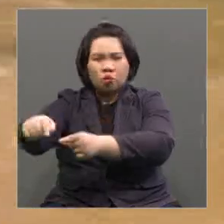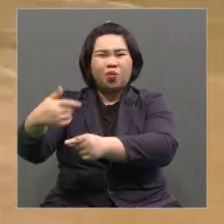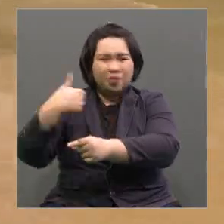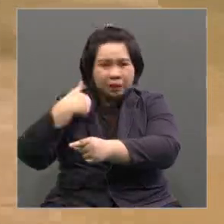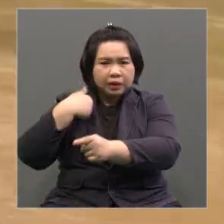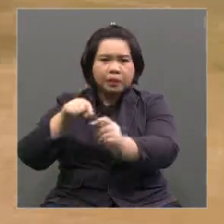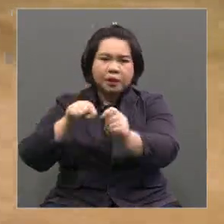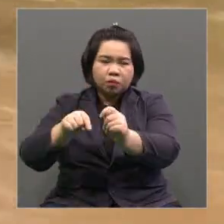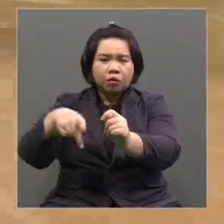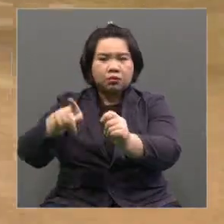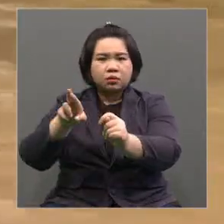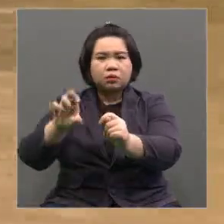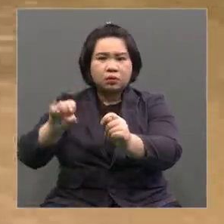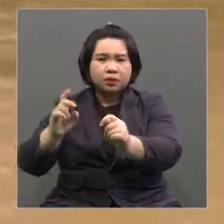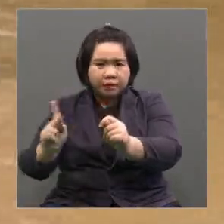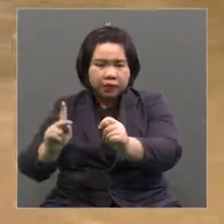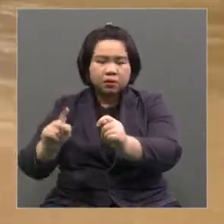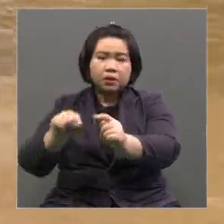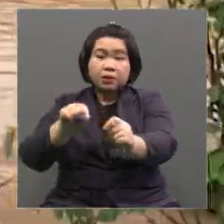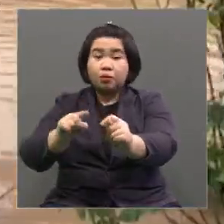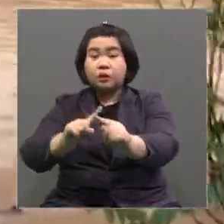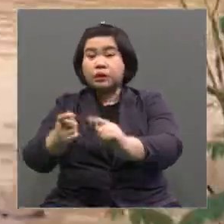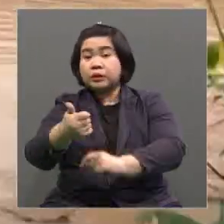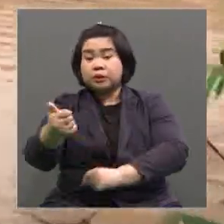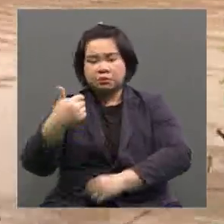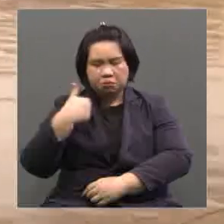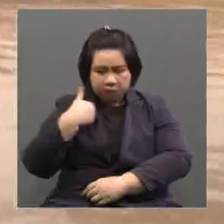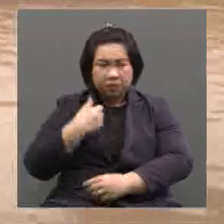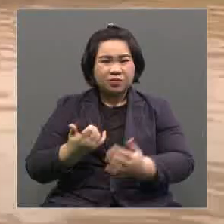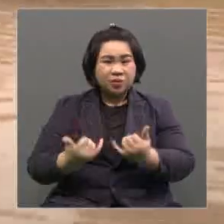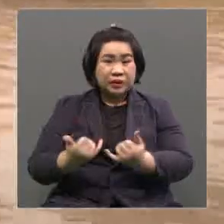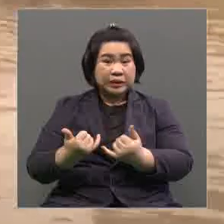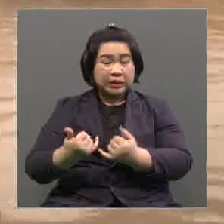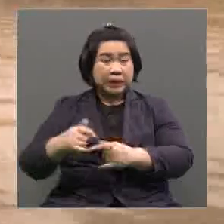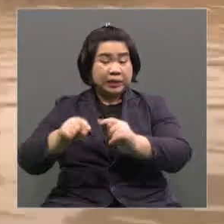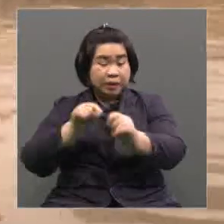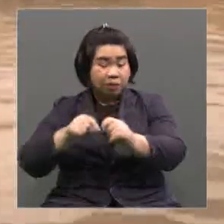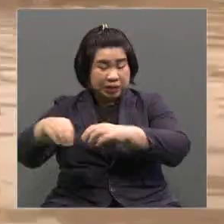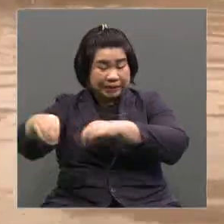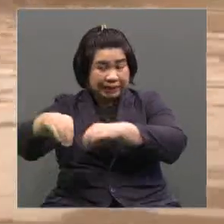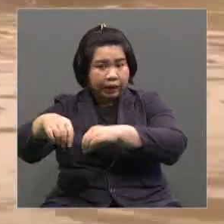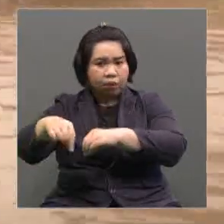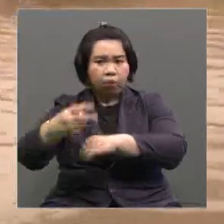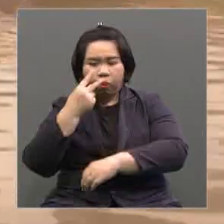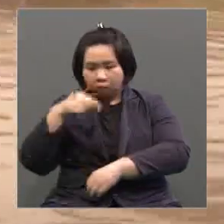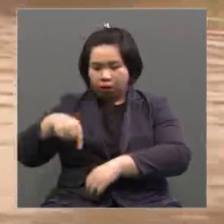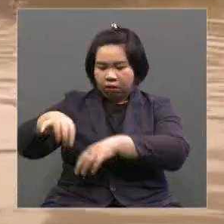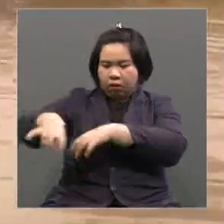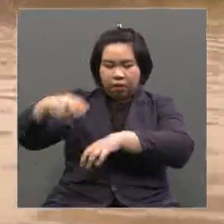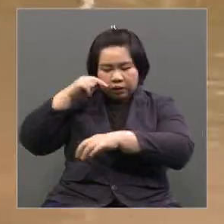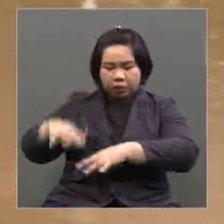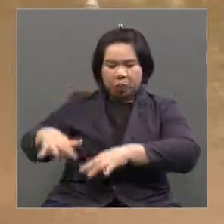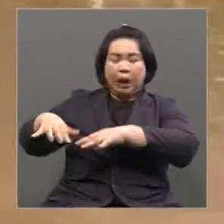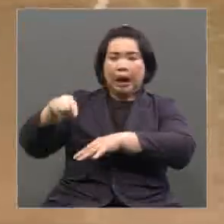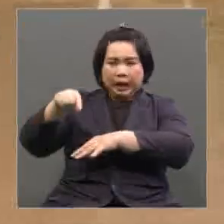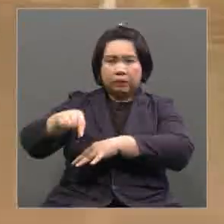างเช่นตัวตำบลปริกแล้วก็ตำบลท่าโพเนี่ยเพราะฉะนั้นตอนนี้เนี่ยชาวตำบลปริกชาวตำบลท่าโพพอเห็นข่าวที่นี่แล้วเรียกว่